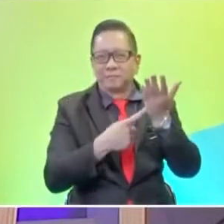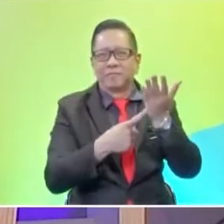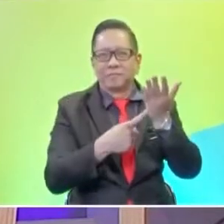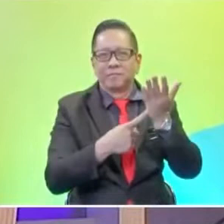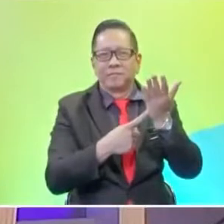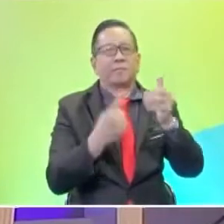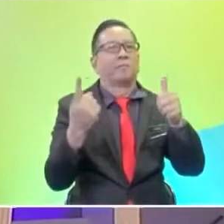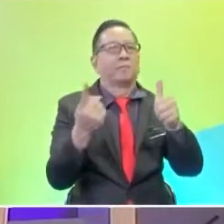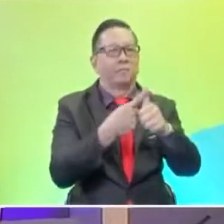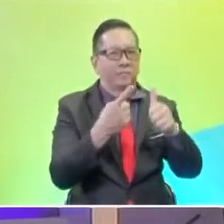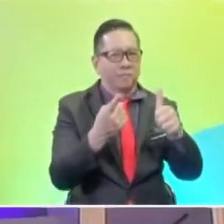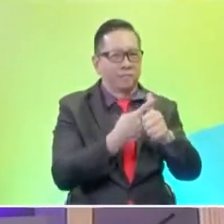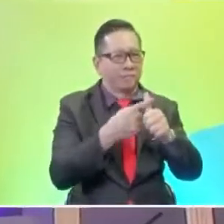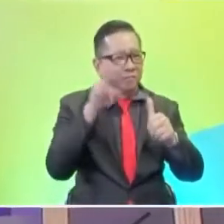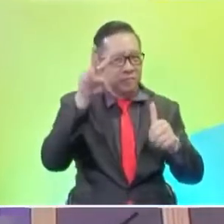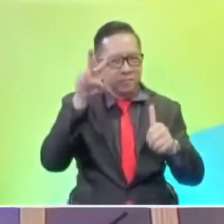pertama